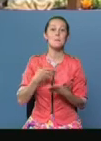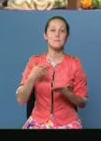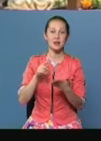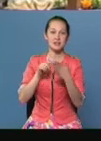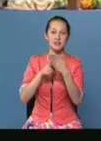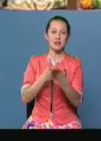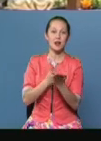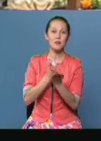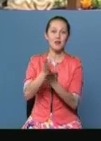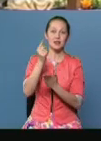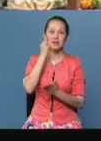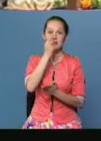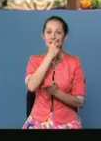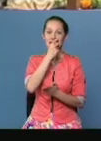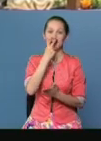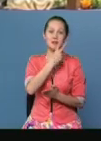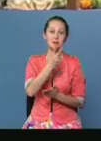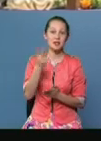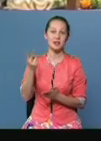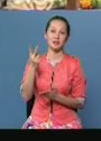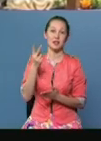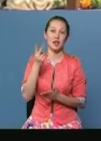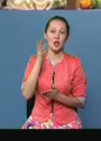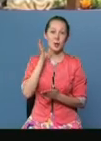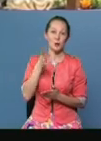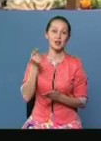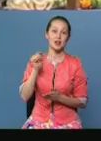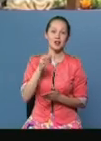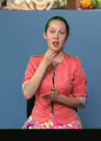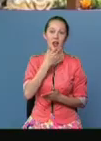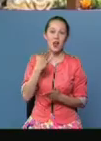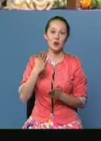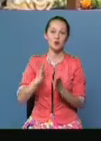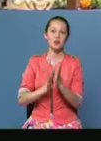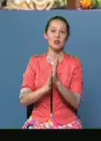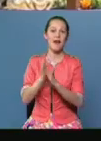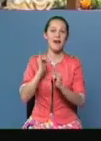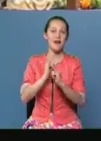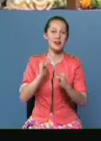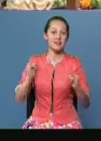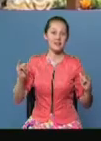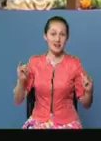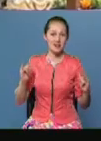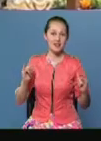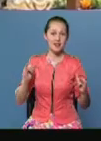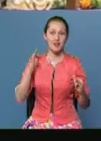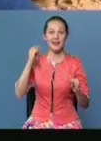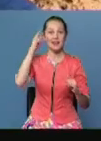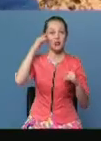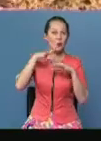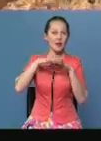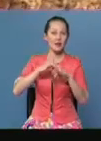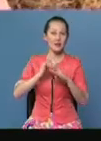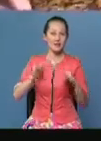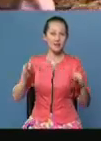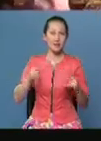сенсорное восприятие, дает хороший скачок в эмоциональном развитии и в интеллектуальном развитии.